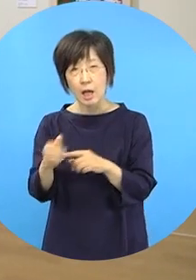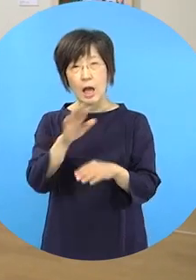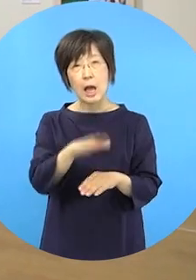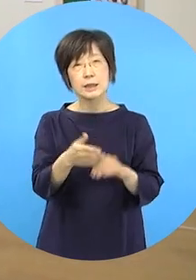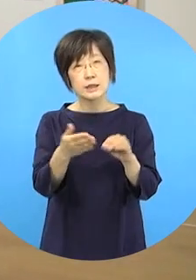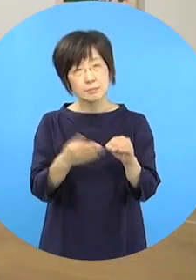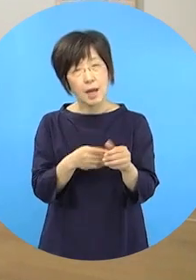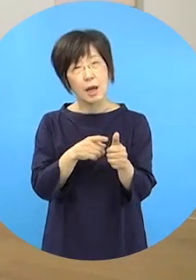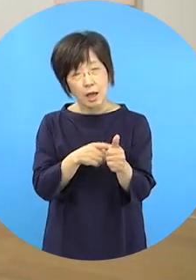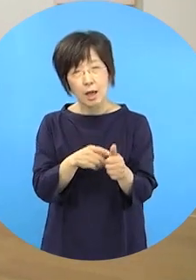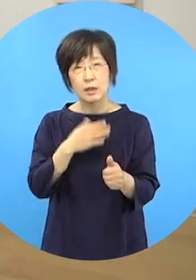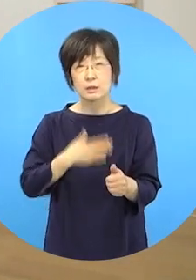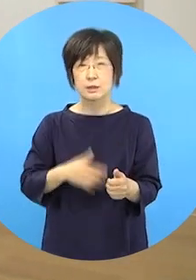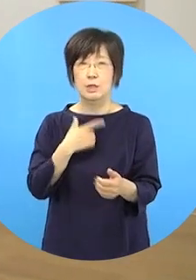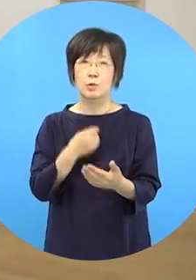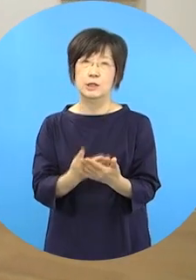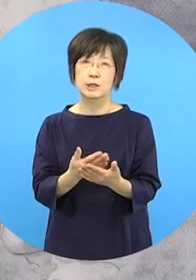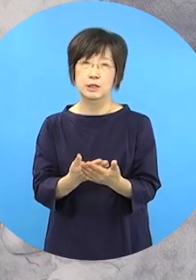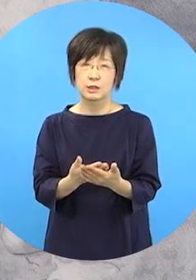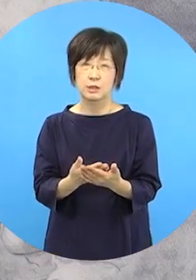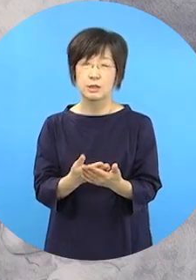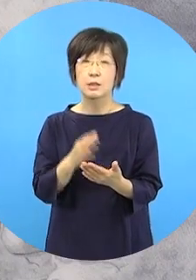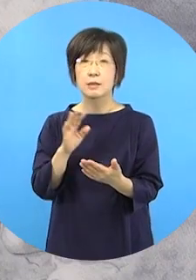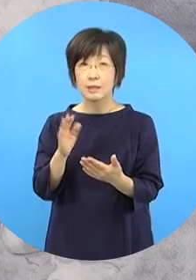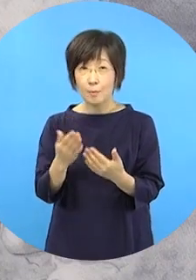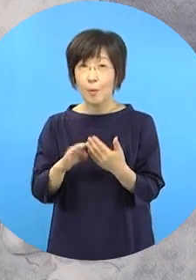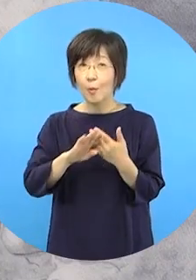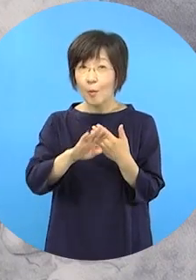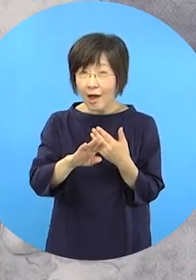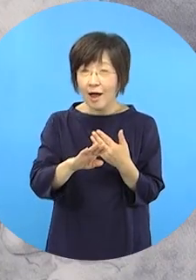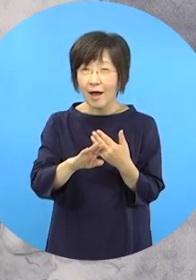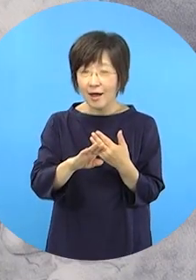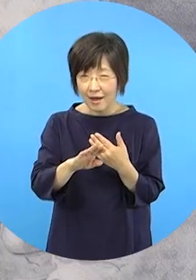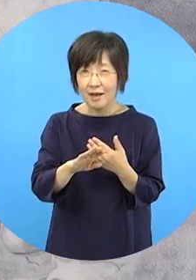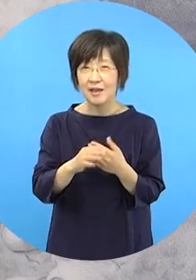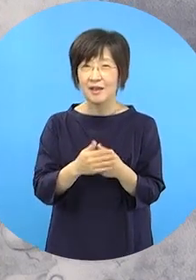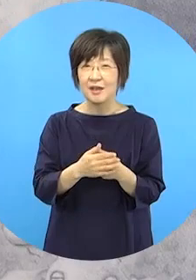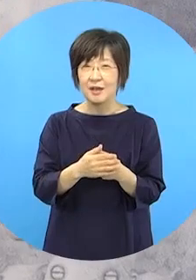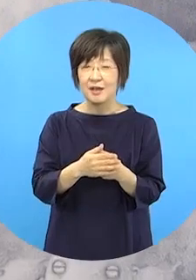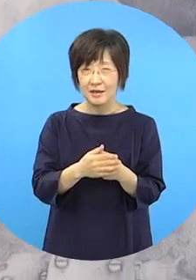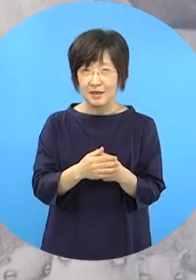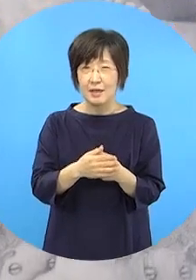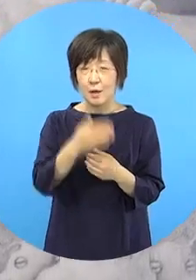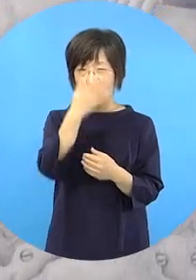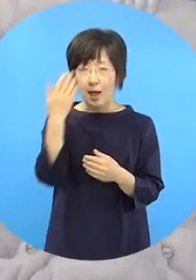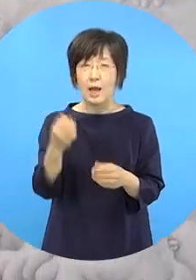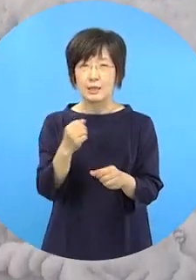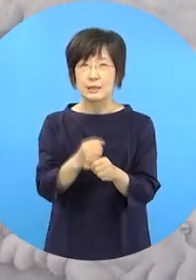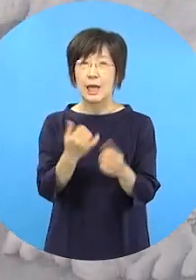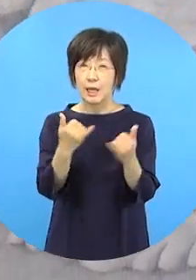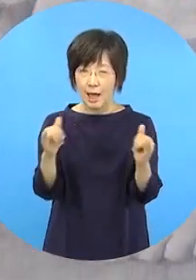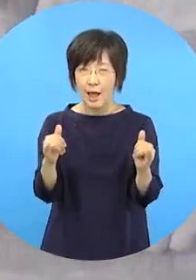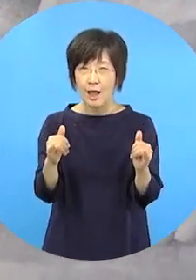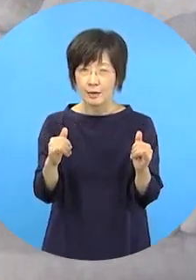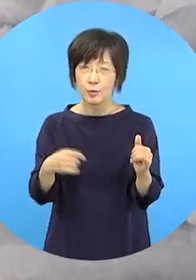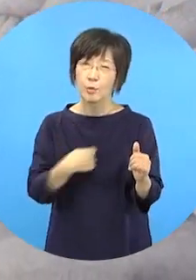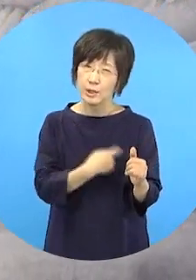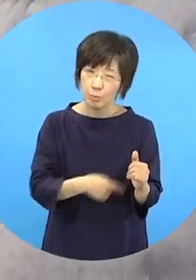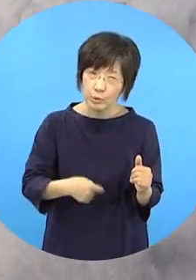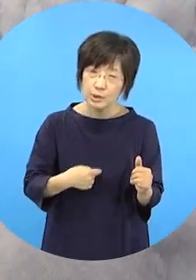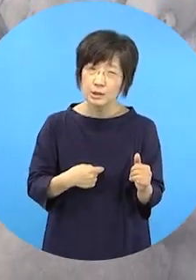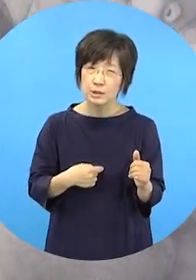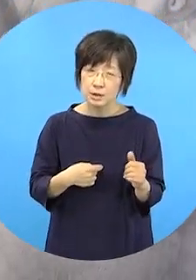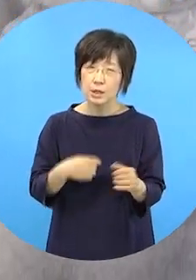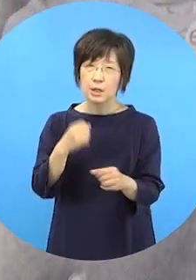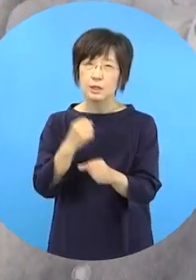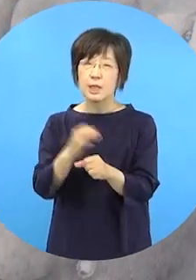ことを知ってもらうのはもちろんなんですけども、それ以上に今回の展覧会では作家さんたちがどういう思いを抱いて一つの作品、